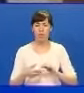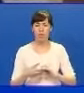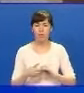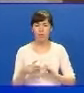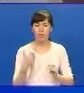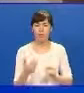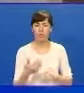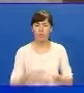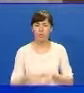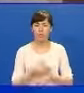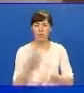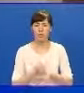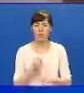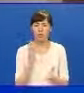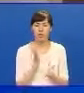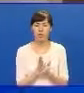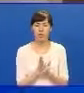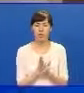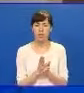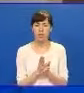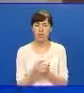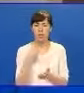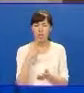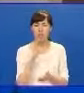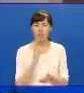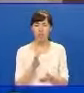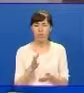олардың ең негізгі бағыттарын айтпақшымыз.